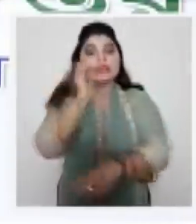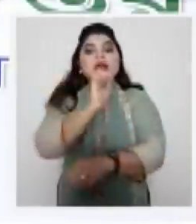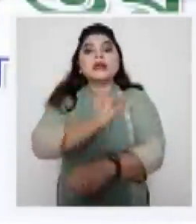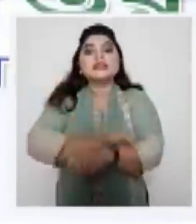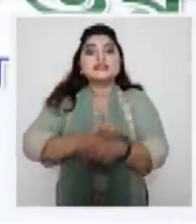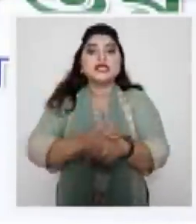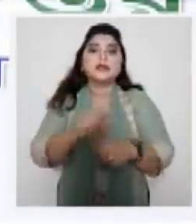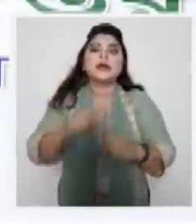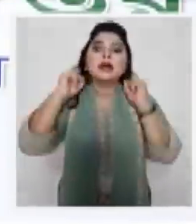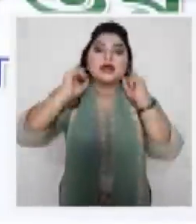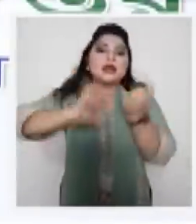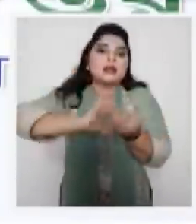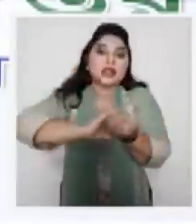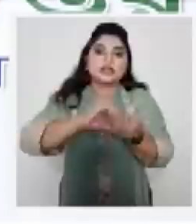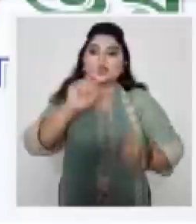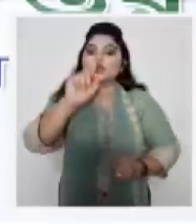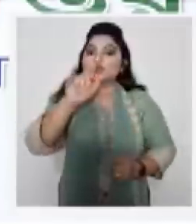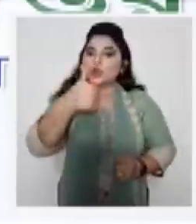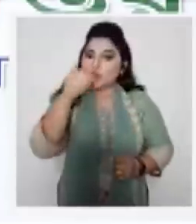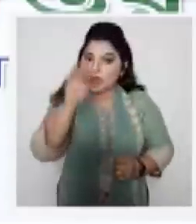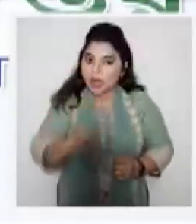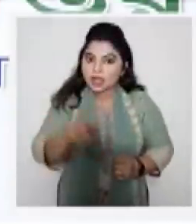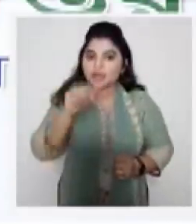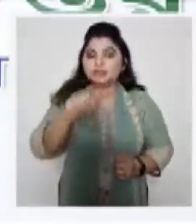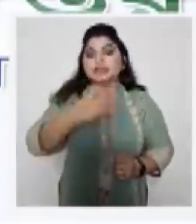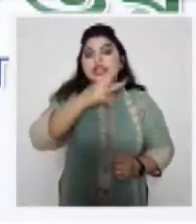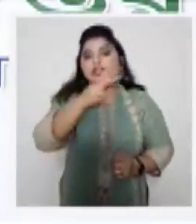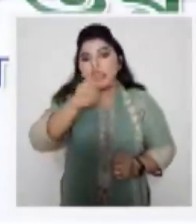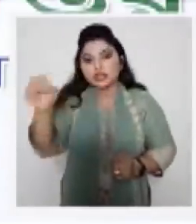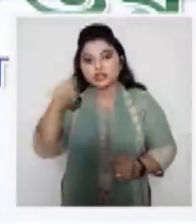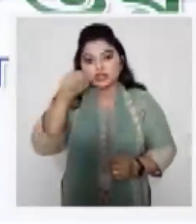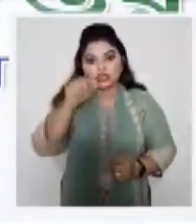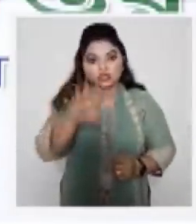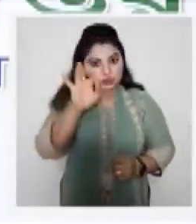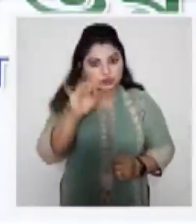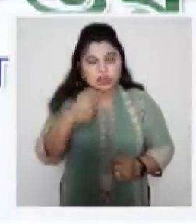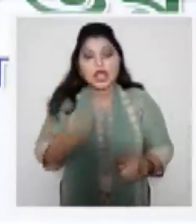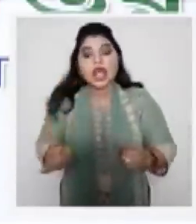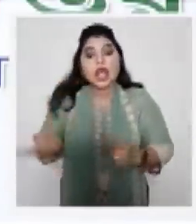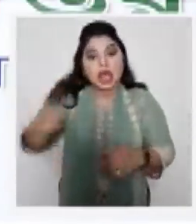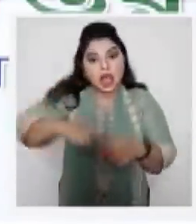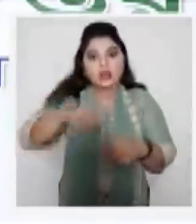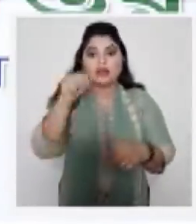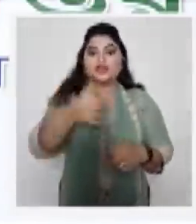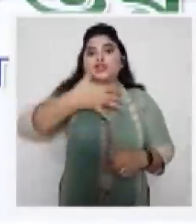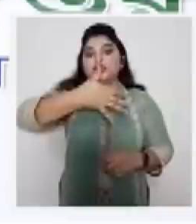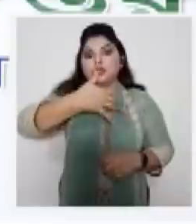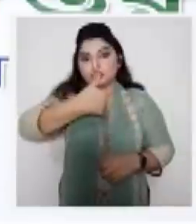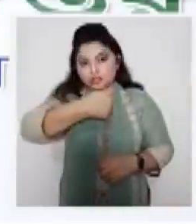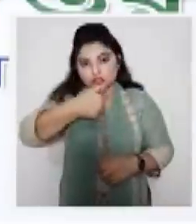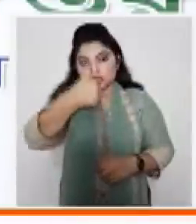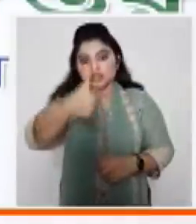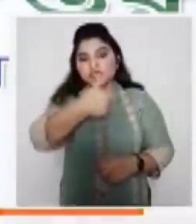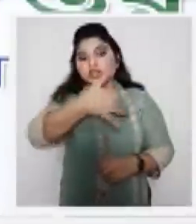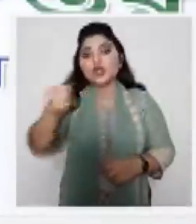1,13,10,820। অনলাইন প্ল্যাটফর্ম মুক্ত পাঠে সেবা দেওয়ার জন্য প্রশিক্ষণপ্রাপ্ত চিকিৎসক 16,349 জন, 24 ঘন্টা আরও